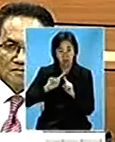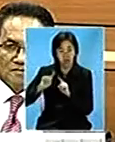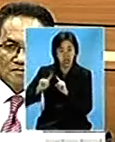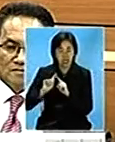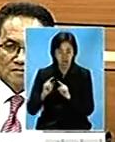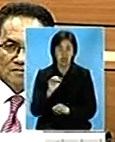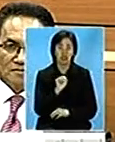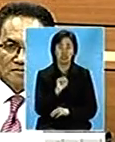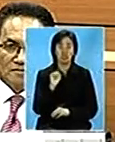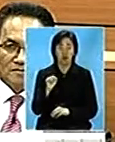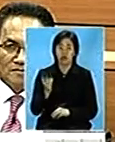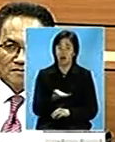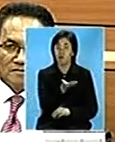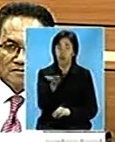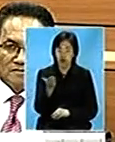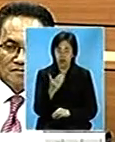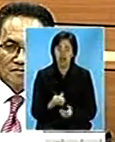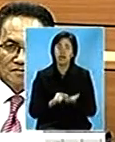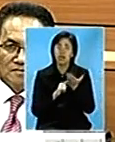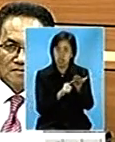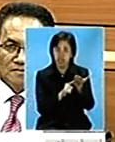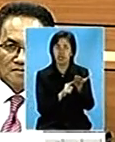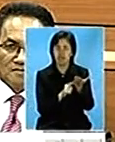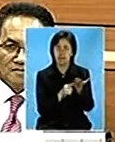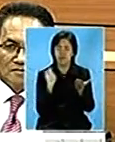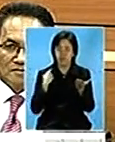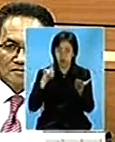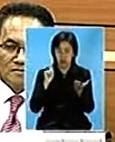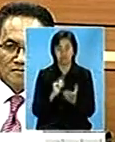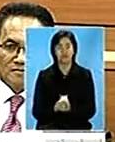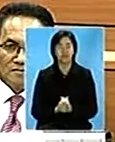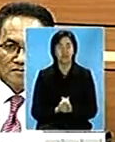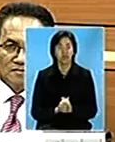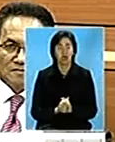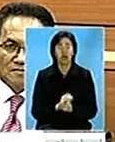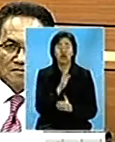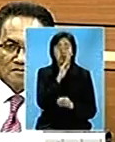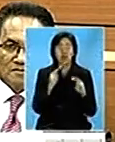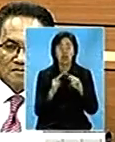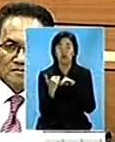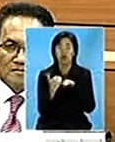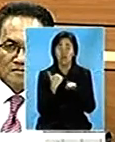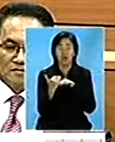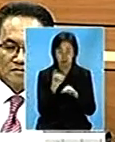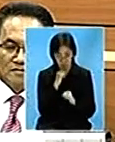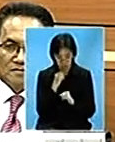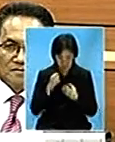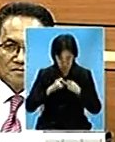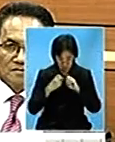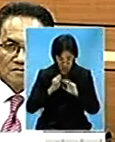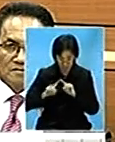างสมาชิกสภาผู้แทนราษฎรได้นำมาหารือในสภานั้นล้วนแล้วแต่เป็นประโยชน์ทั้งสิ้นถ้าเผื่อกระทรวงคมนาคมได้นำปัญห